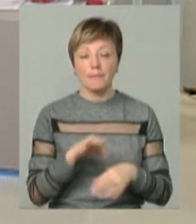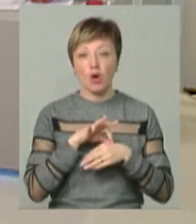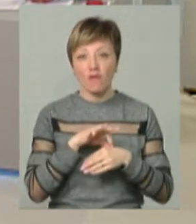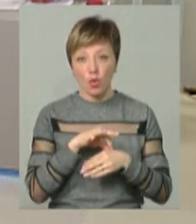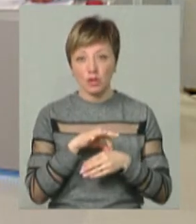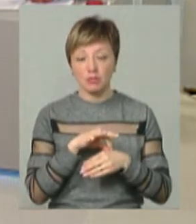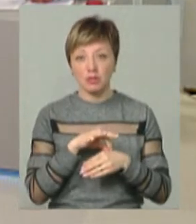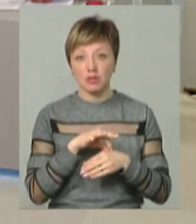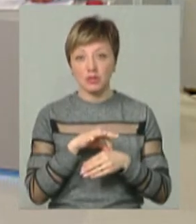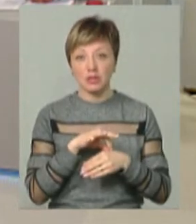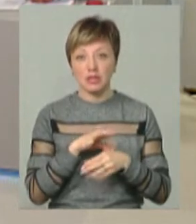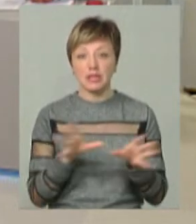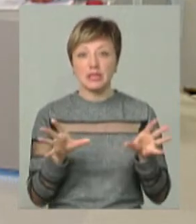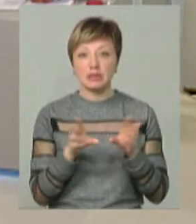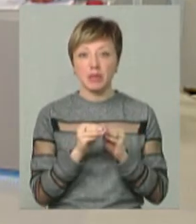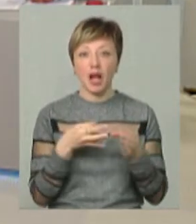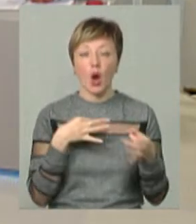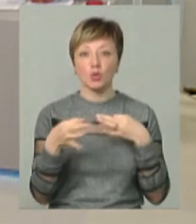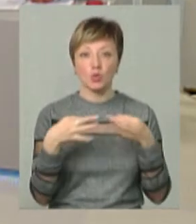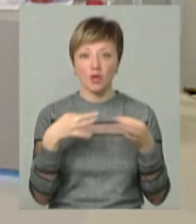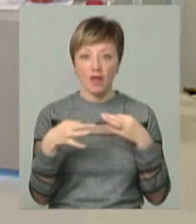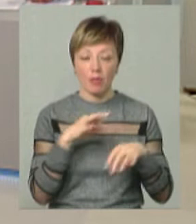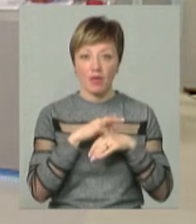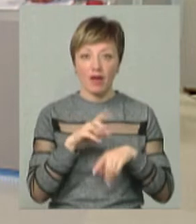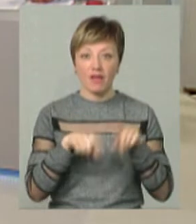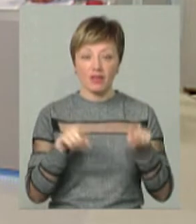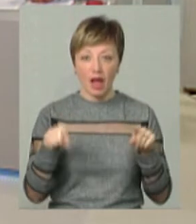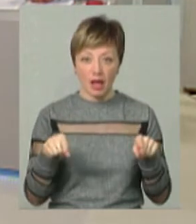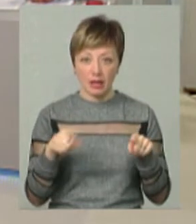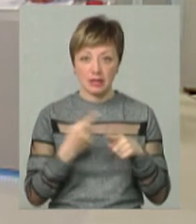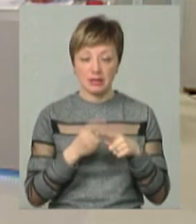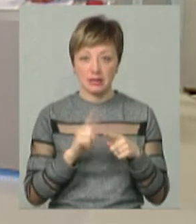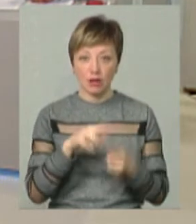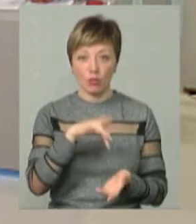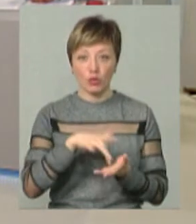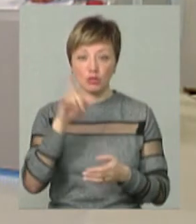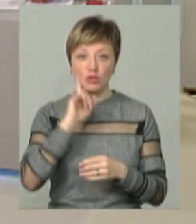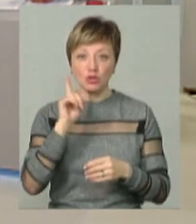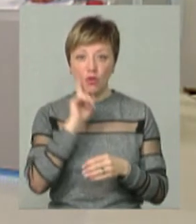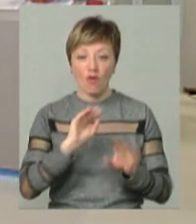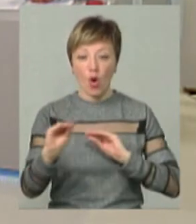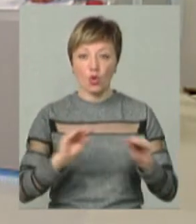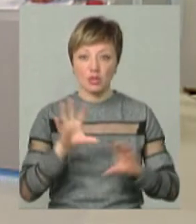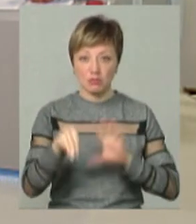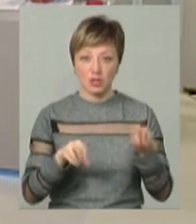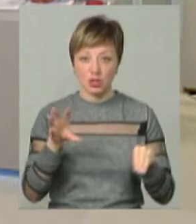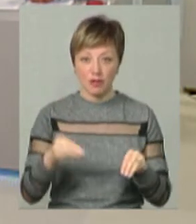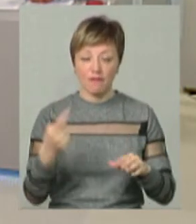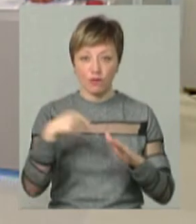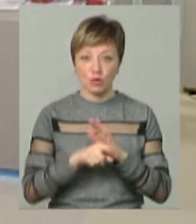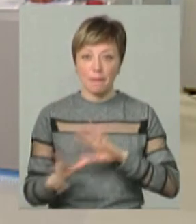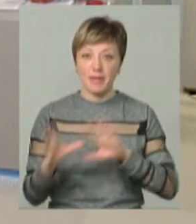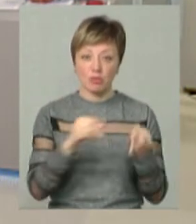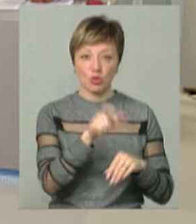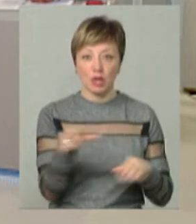проводимо, от навіть спільне консультування проводилося в деяких цих пунктах тимчасового розміщення внутрішньо переміщених